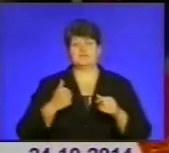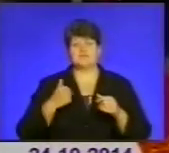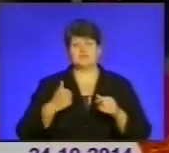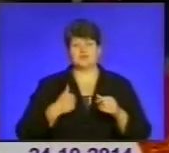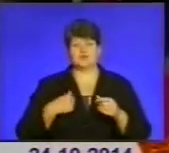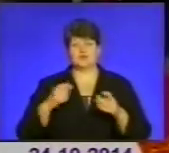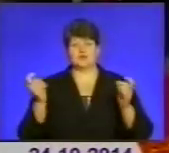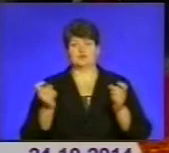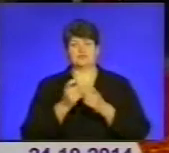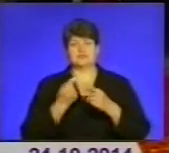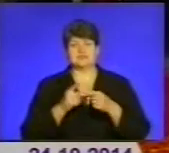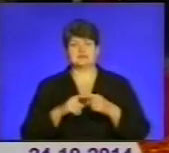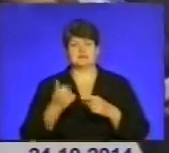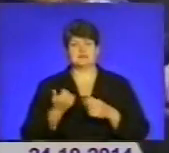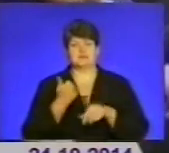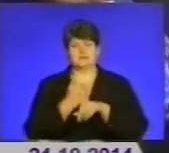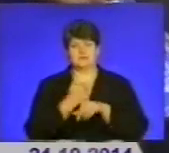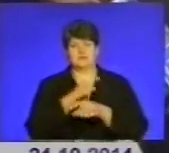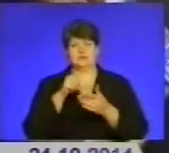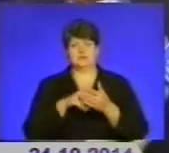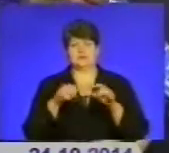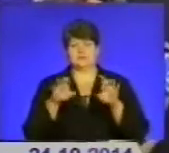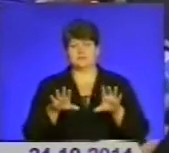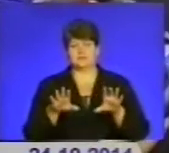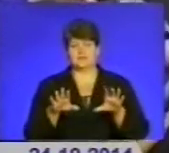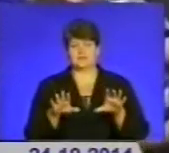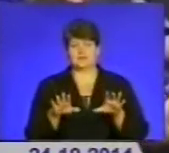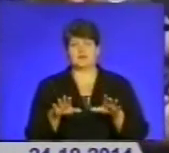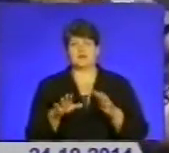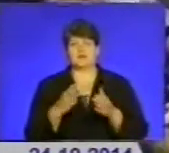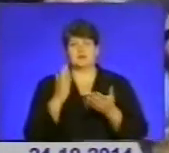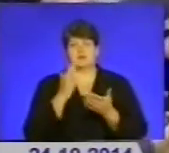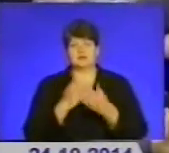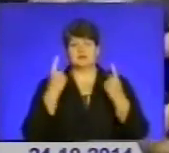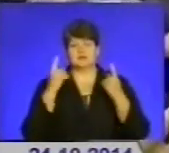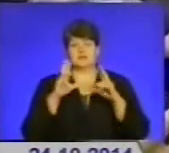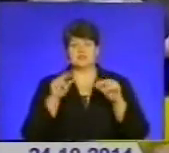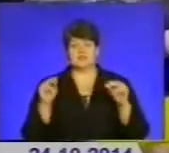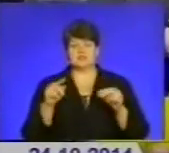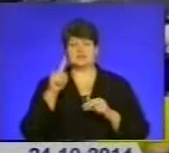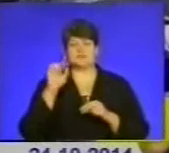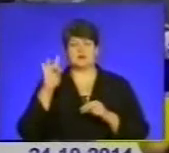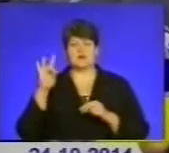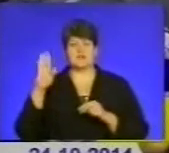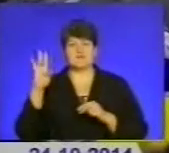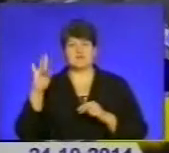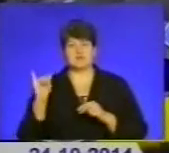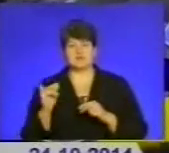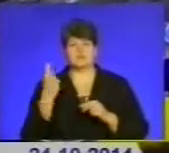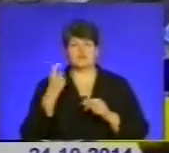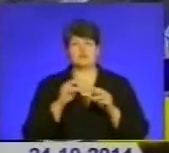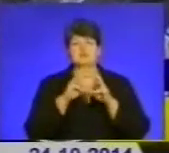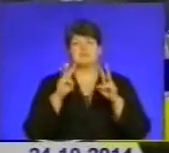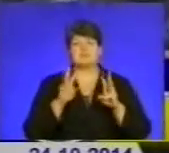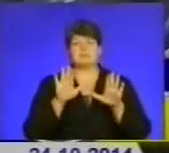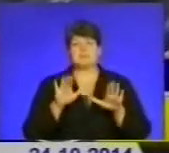для кожного свідомого українця. Але велике щастя в Зерваниці, в одному з святих місць України,